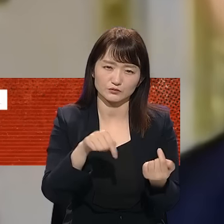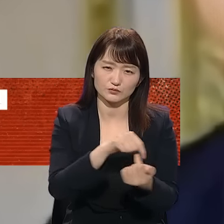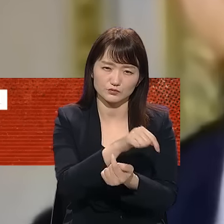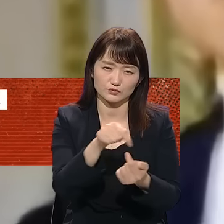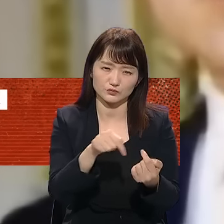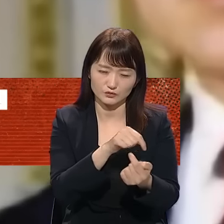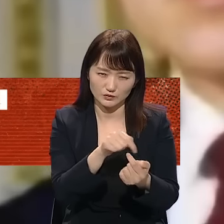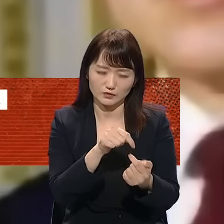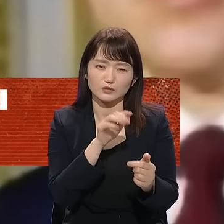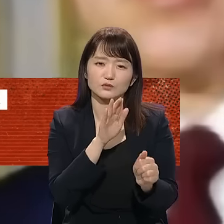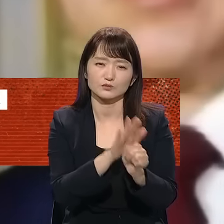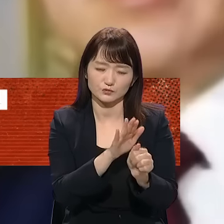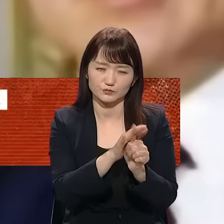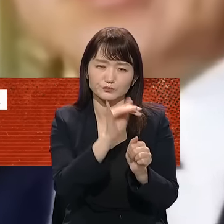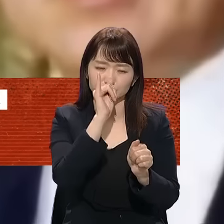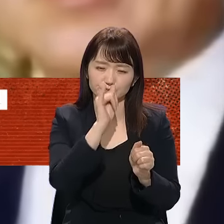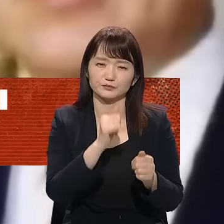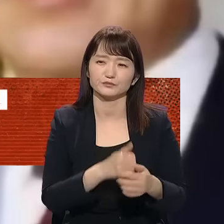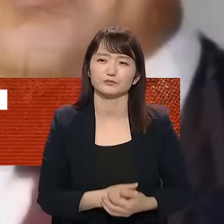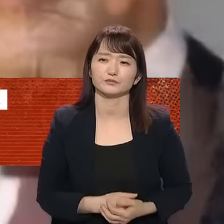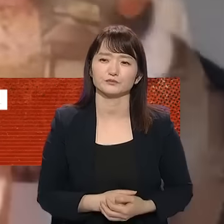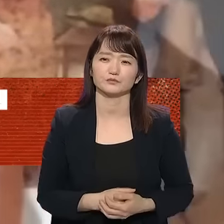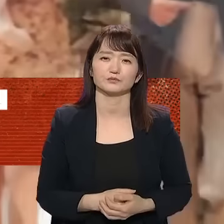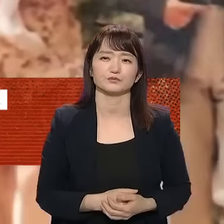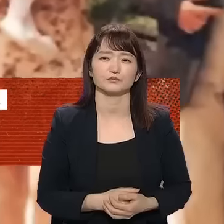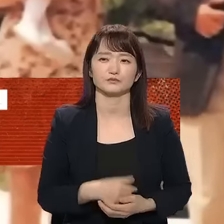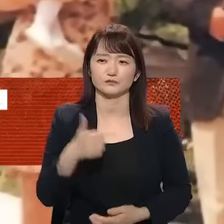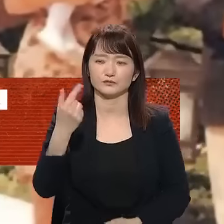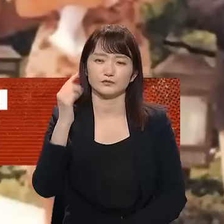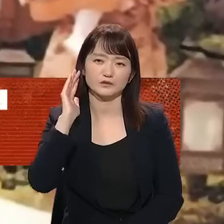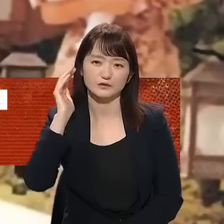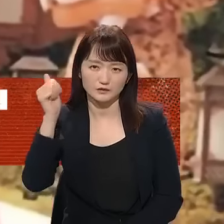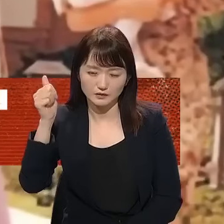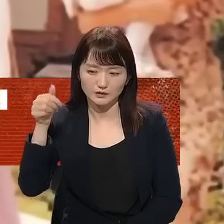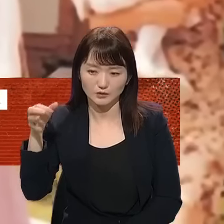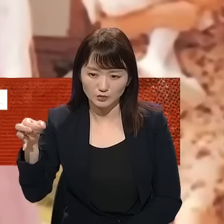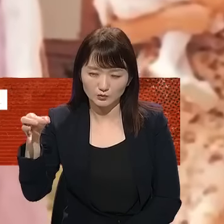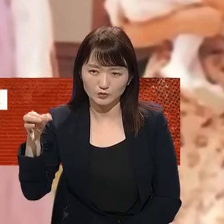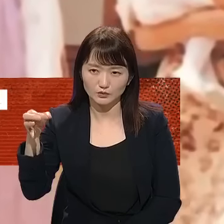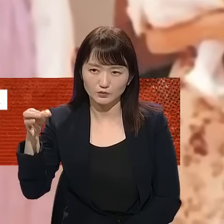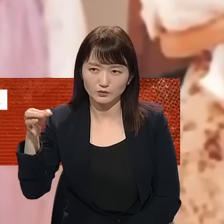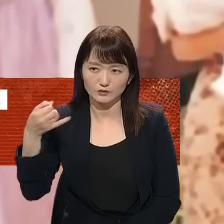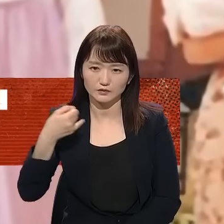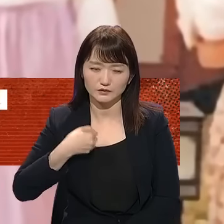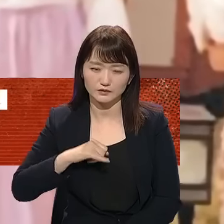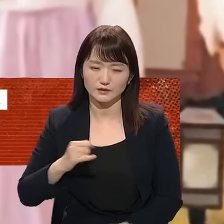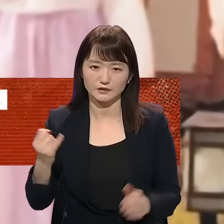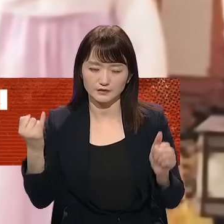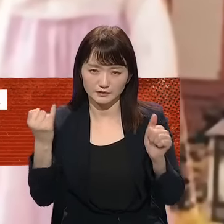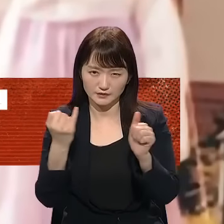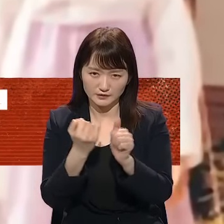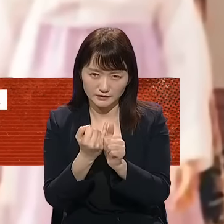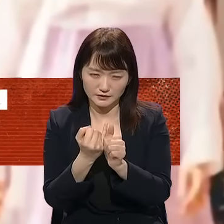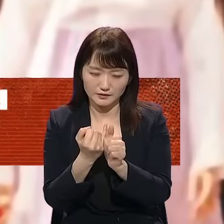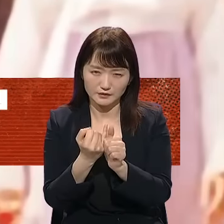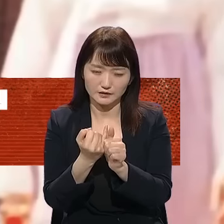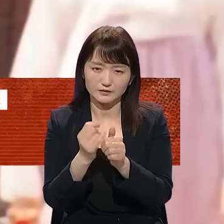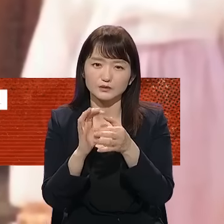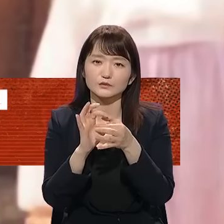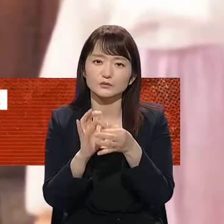줬다고 판단을 했고 그래서 이제 노전 대통령의 돈 그리고 노관장 혼인 관계에 있어서의 노력 이것이